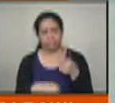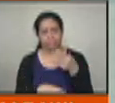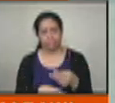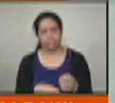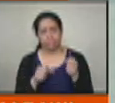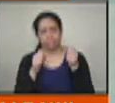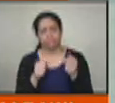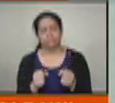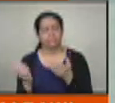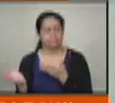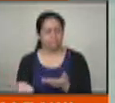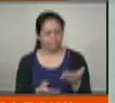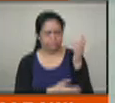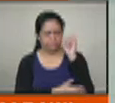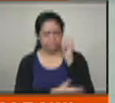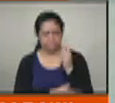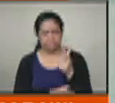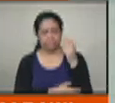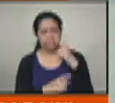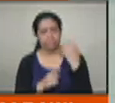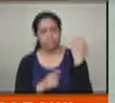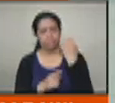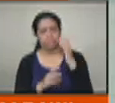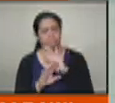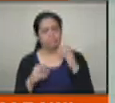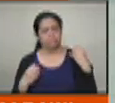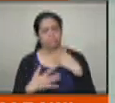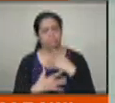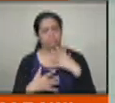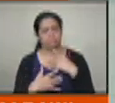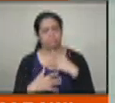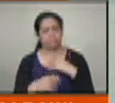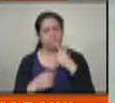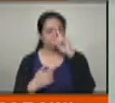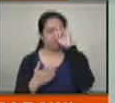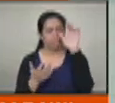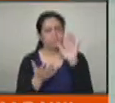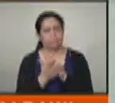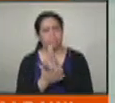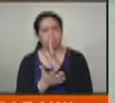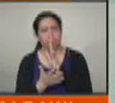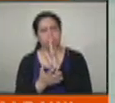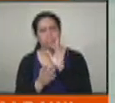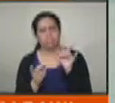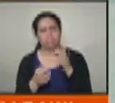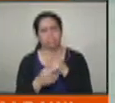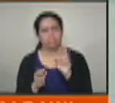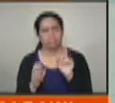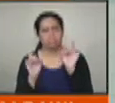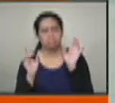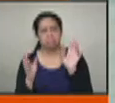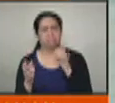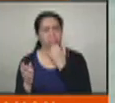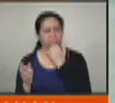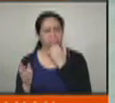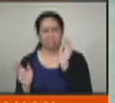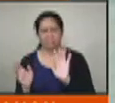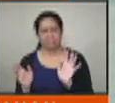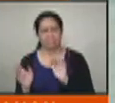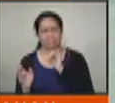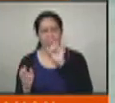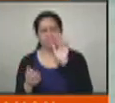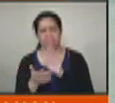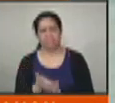nakatihaya sa kalsada, dalhin nyo agad sa emergency room, huwag ko kayo matakot at huwag kayo magpapaniwala doon sa mga sinasabi ng rescue na mapapahama kapag dinala mo